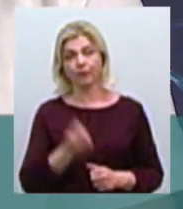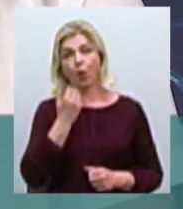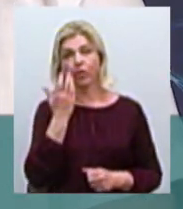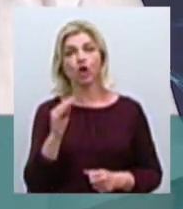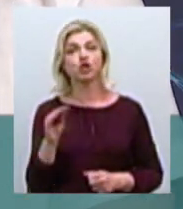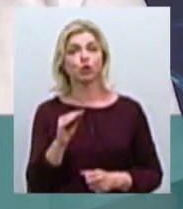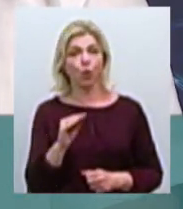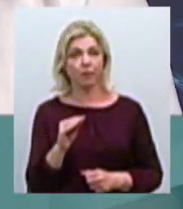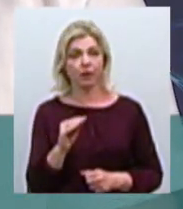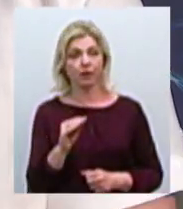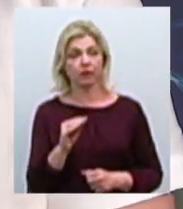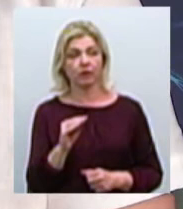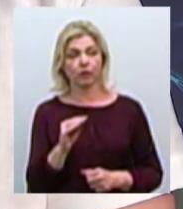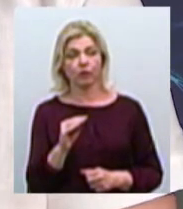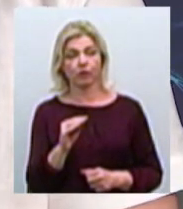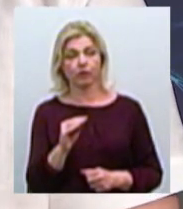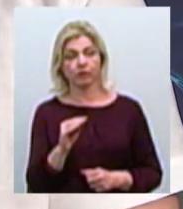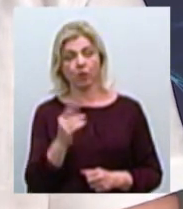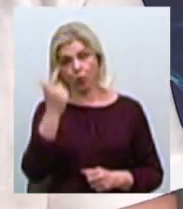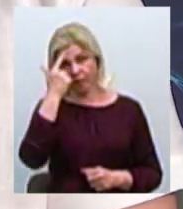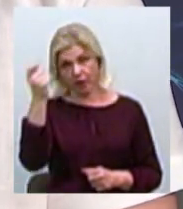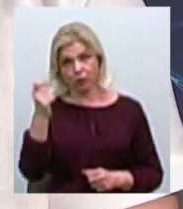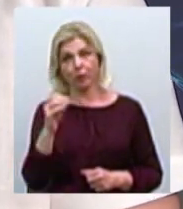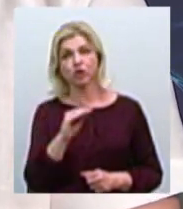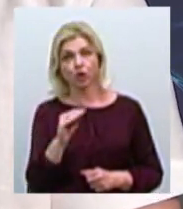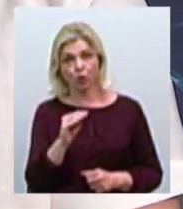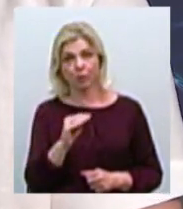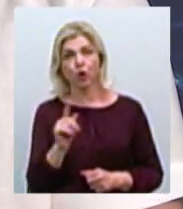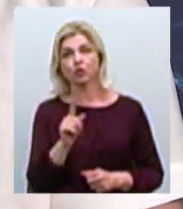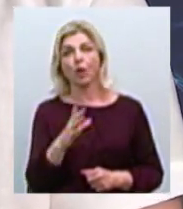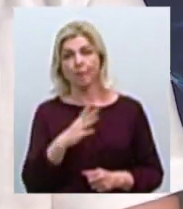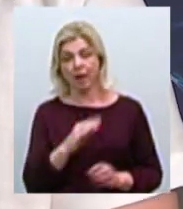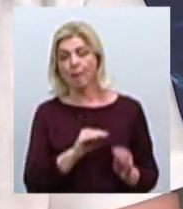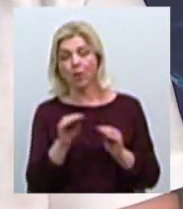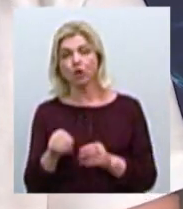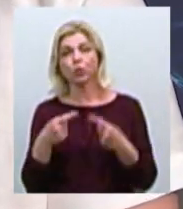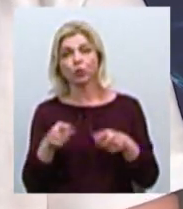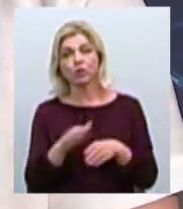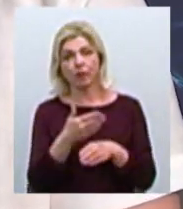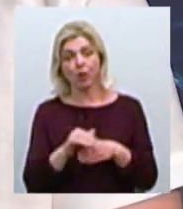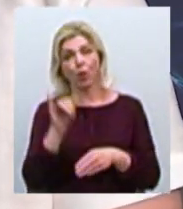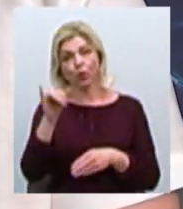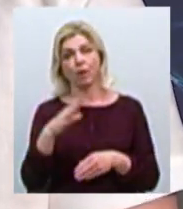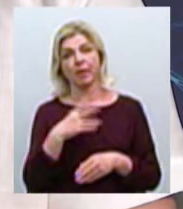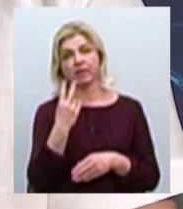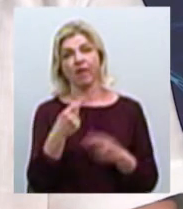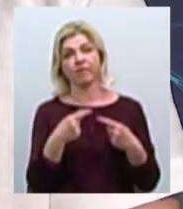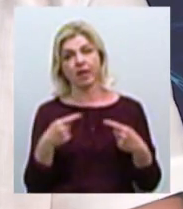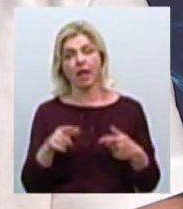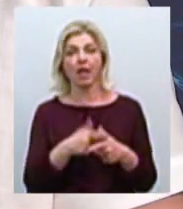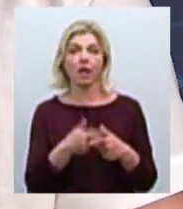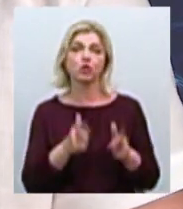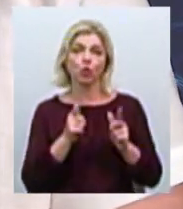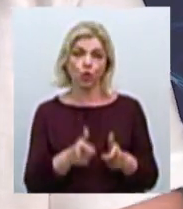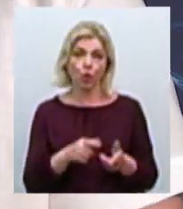Житомир, скажем так, его уведомили о том, что была поставлена такая, у них было два варианта. Либо они